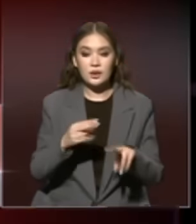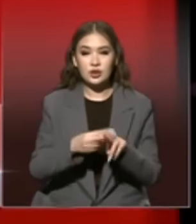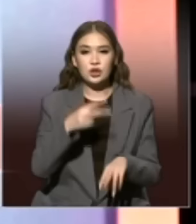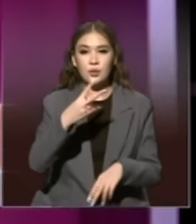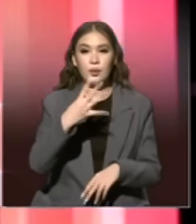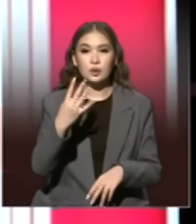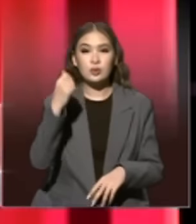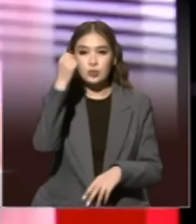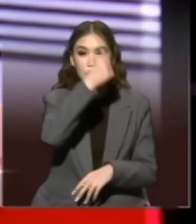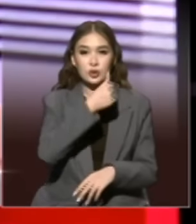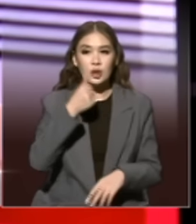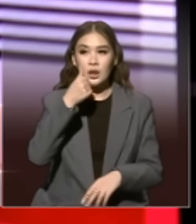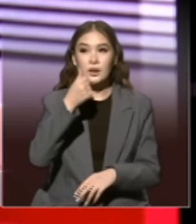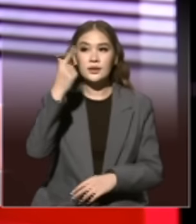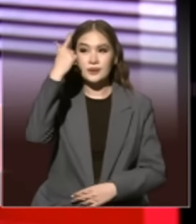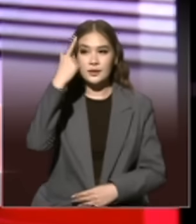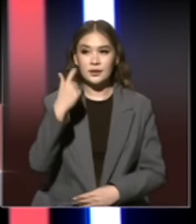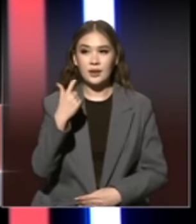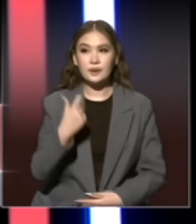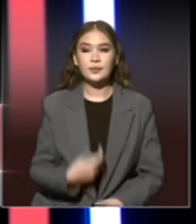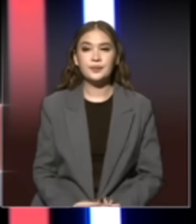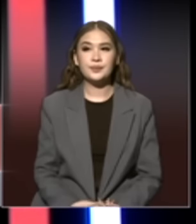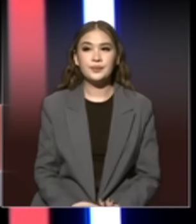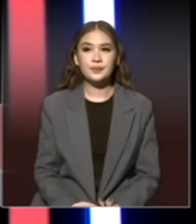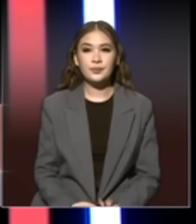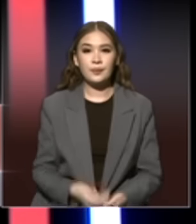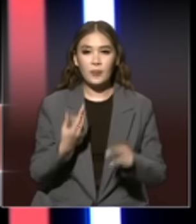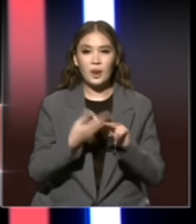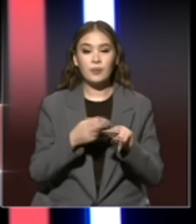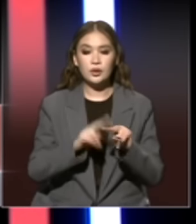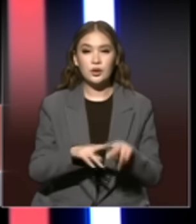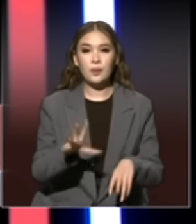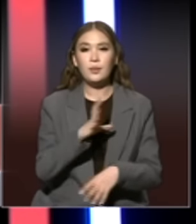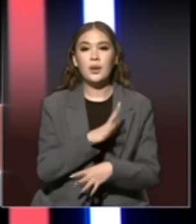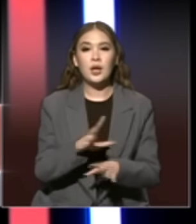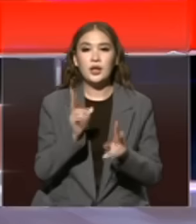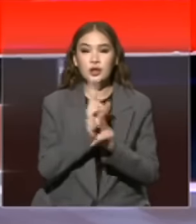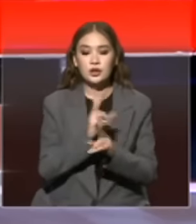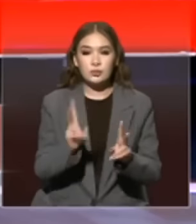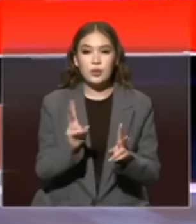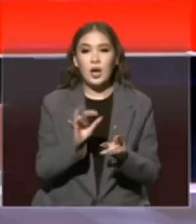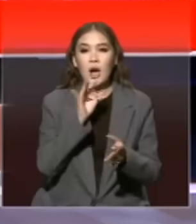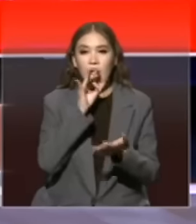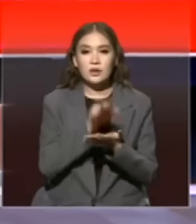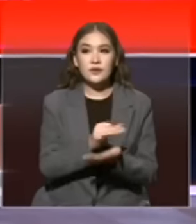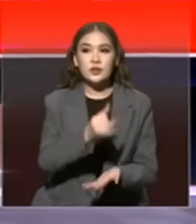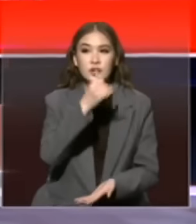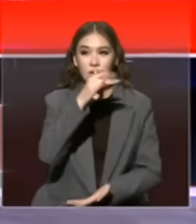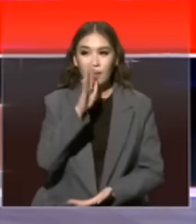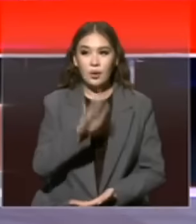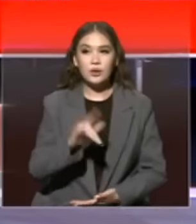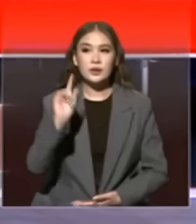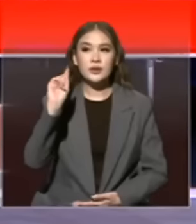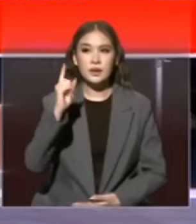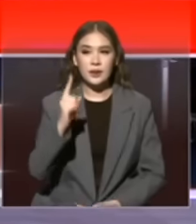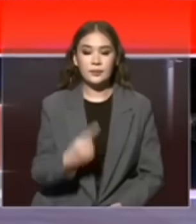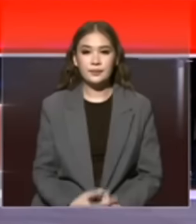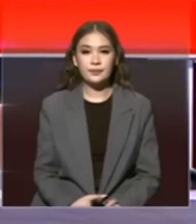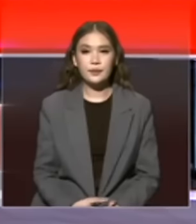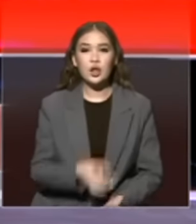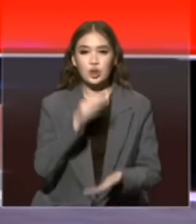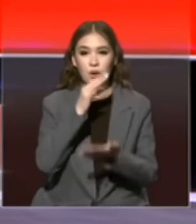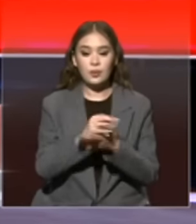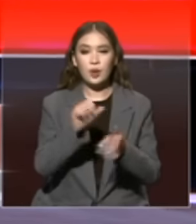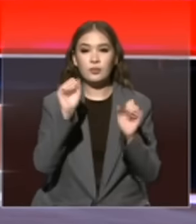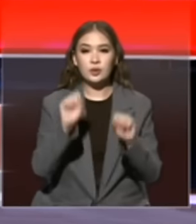24 жыл дегенді білеміз. Сондықтан да, мысалы, бұл жерде қазір ешкім де жауап бере алмайтын шығар. Неге? Жоқ, жауап беруге болады.